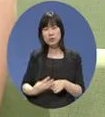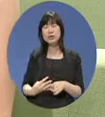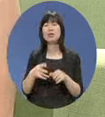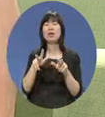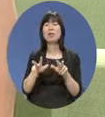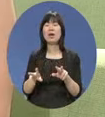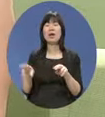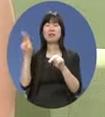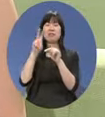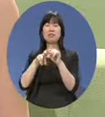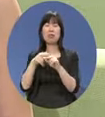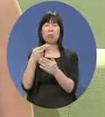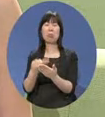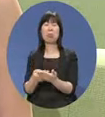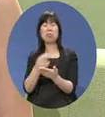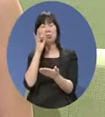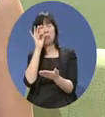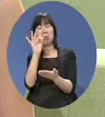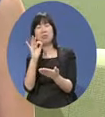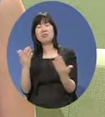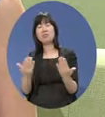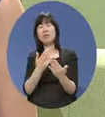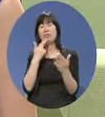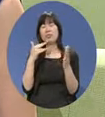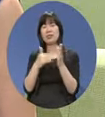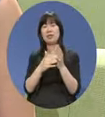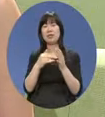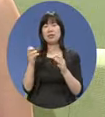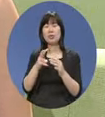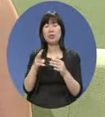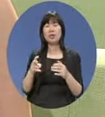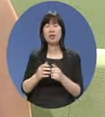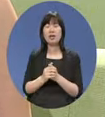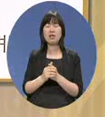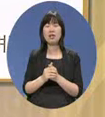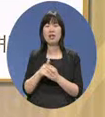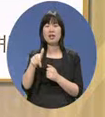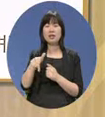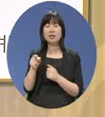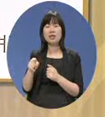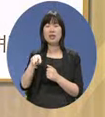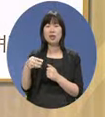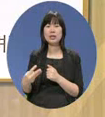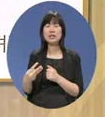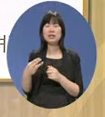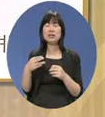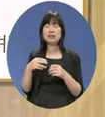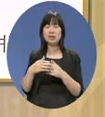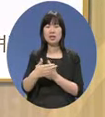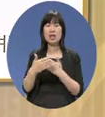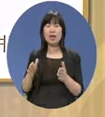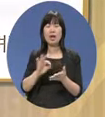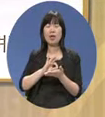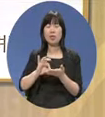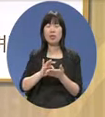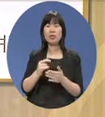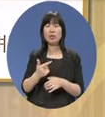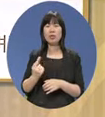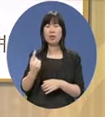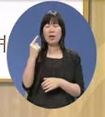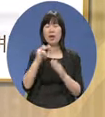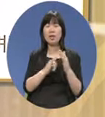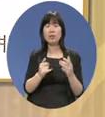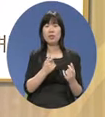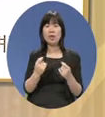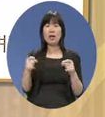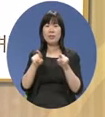그냥 소파에 그냥 누워서 보는 일은 없거든요. 또 이제 거실에 대한 활용도를 높이는 게 좋겠어요. 그래서 거실은 가족 모두가 함께 할